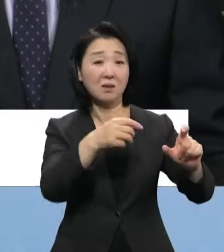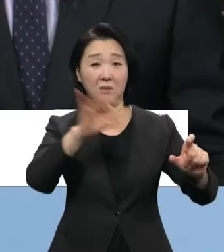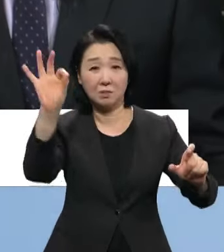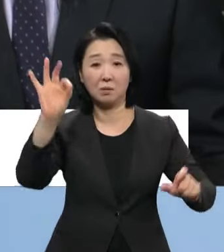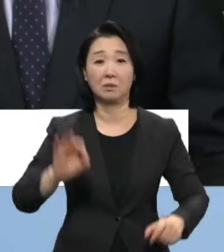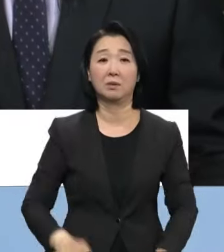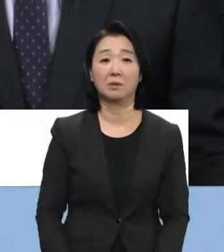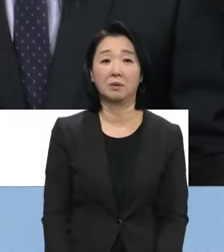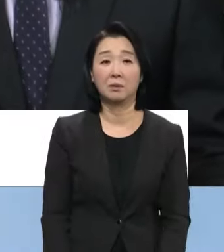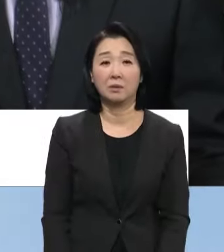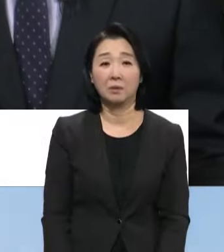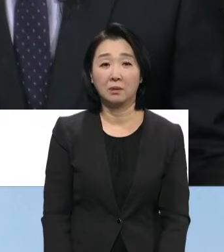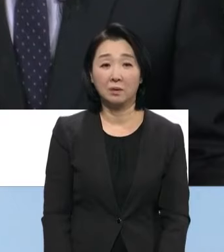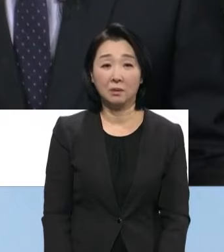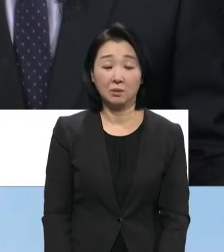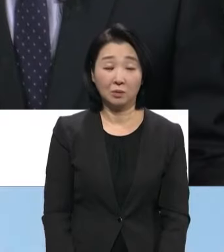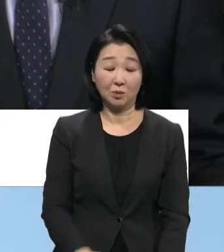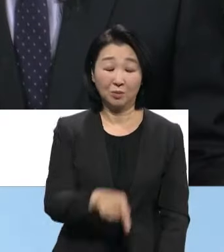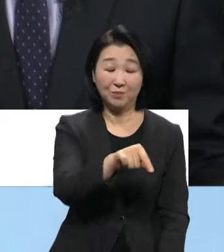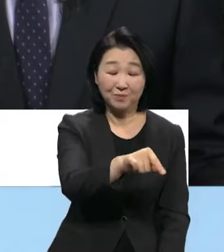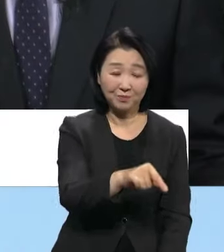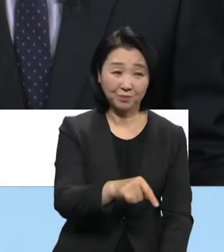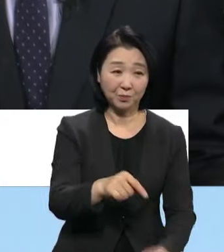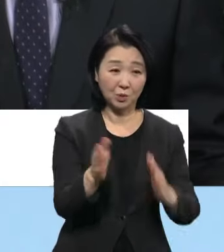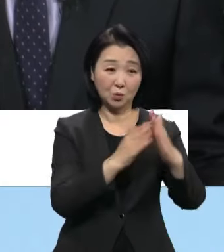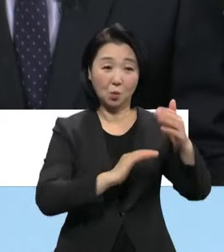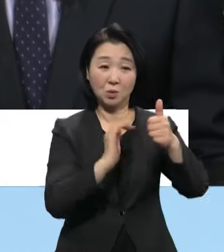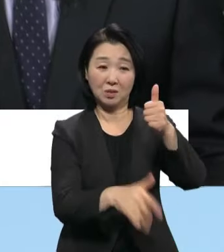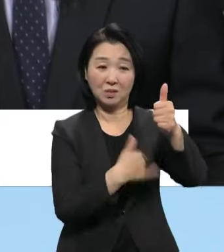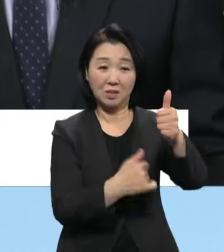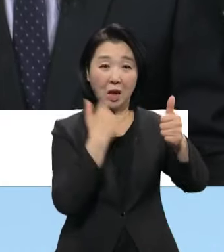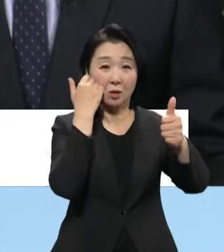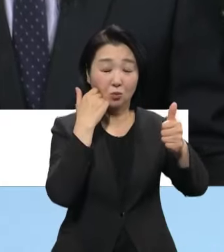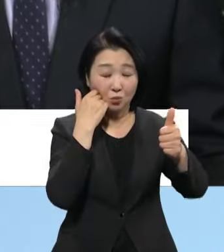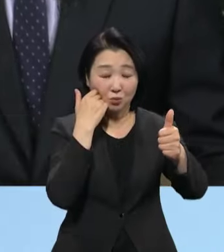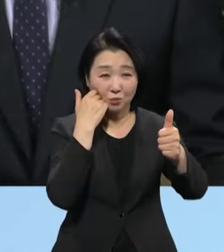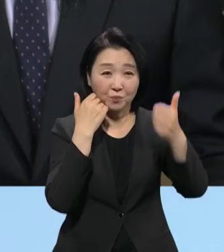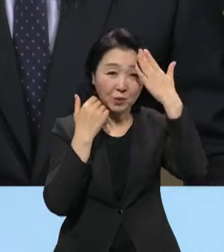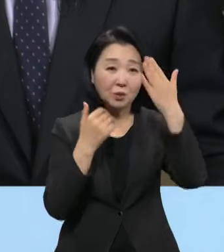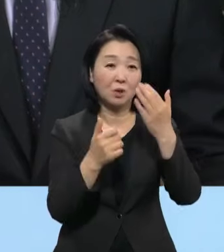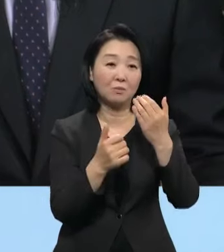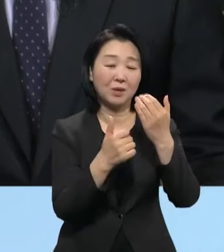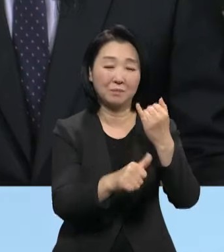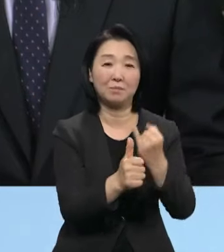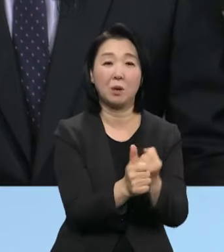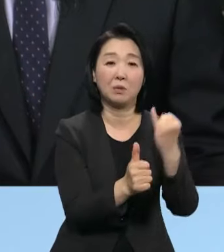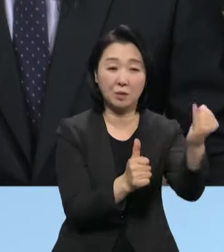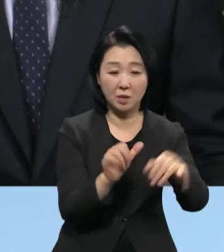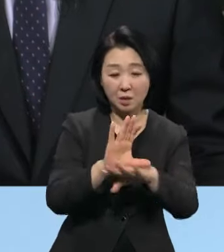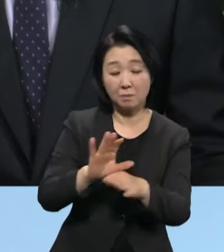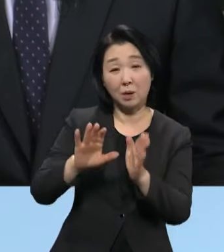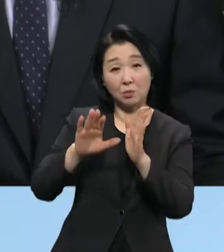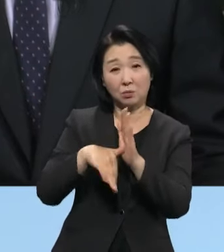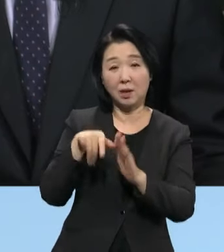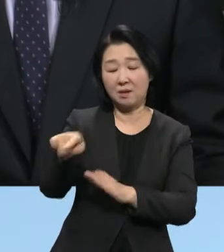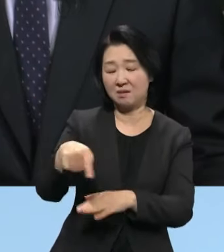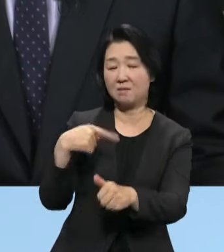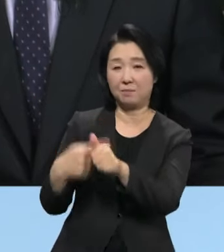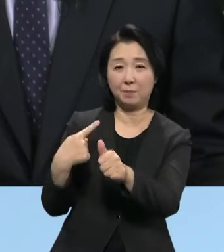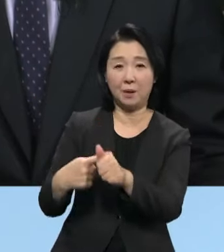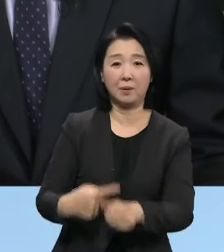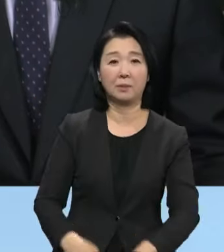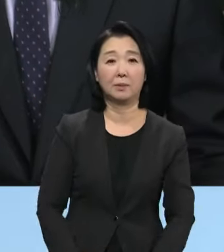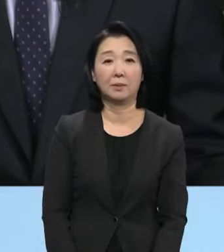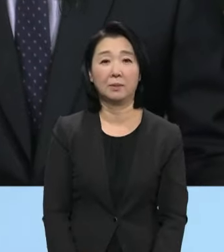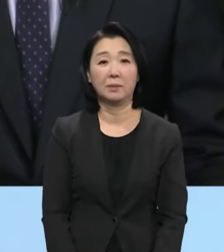올렸습니다 그러자 공화당 전국이 공동의장을 맡고 있는 트럼프의 며느리 라라 트럼프가 방송에 나와서 일을 직접 비난했는데